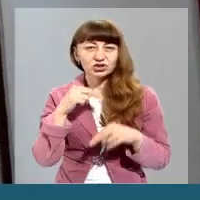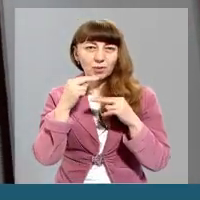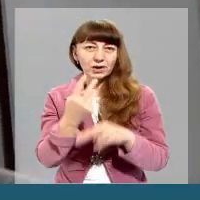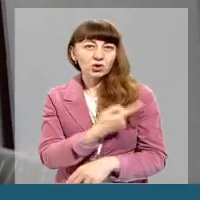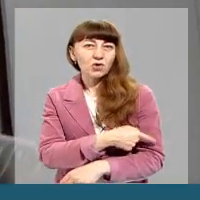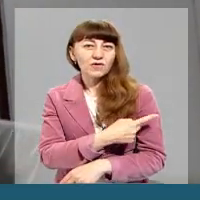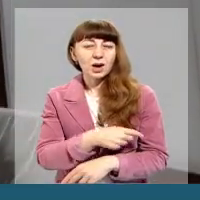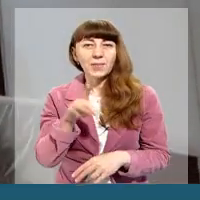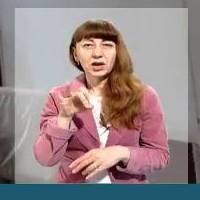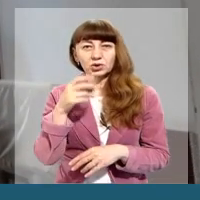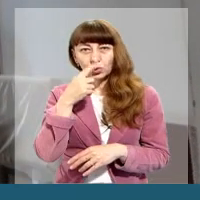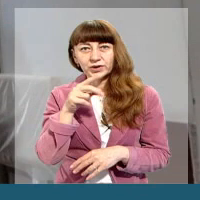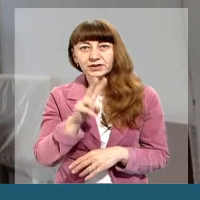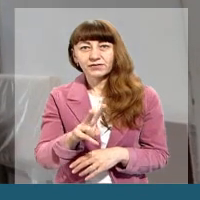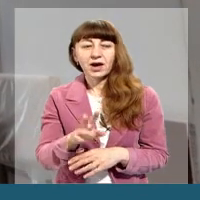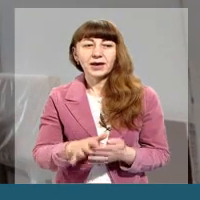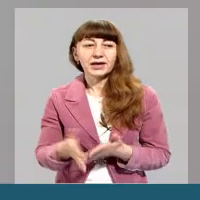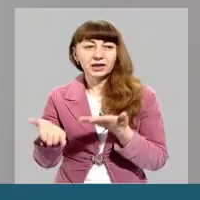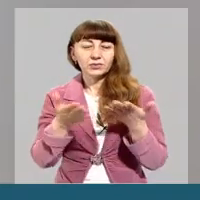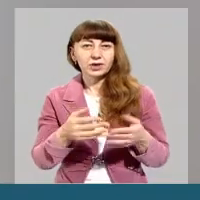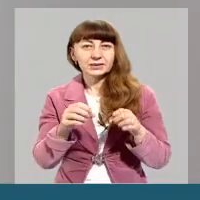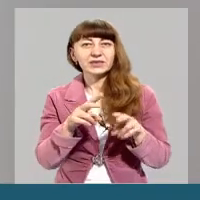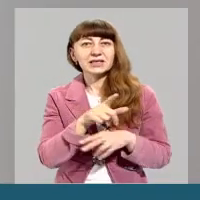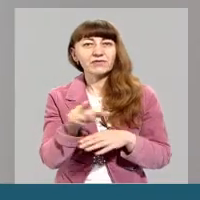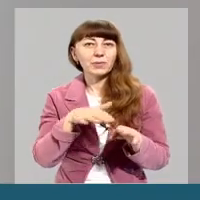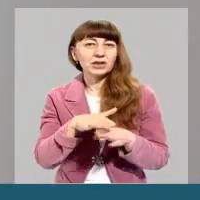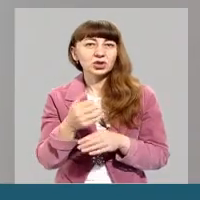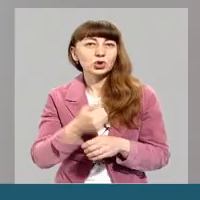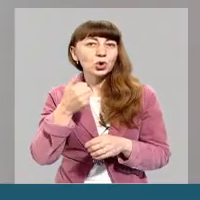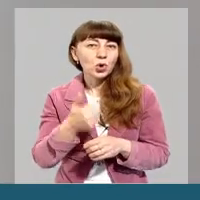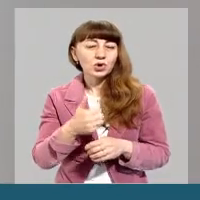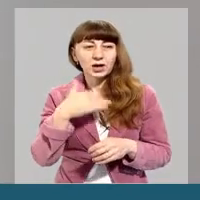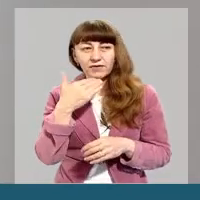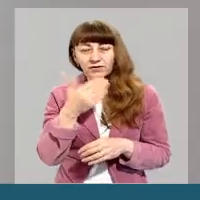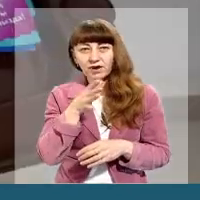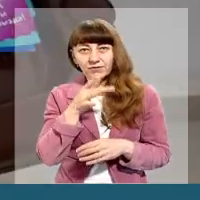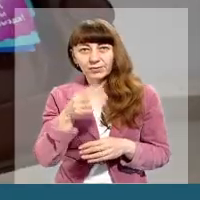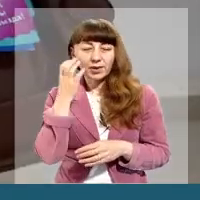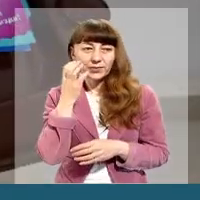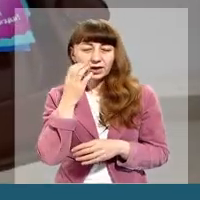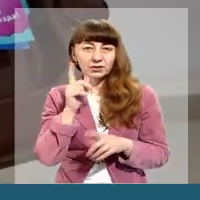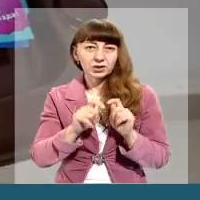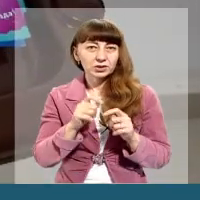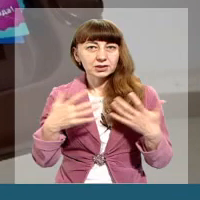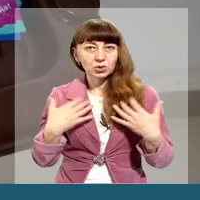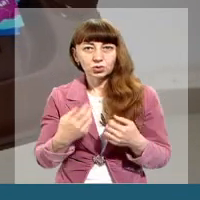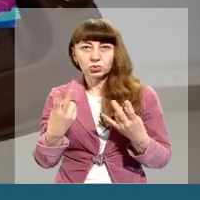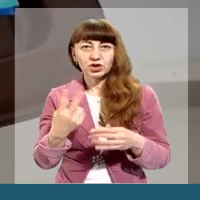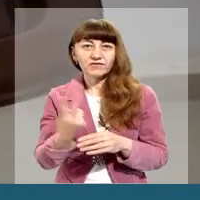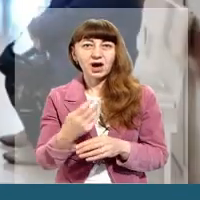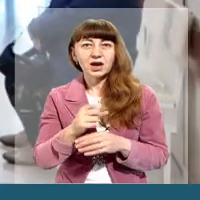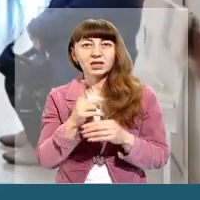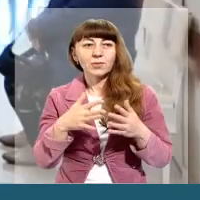наблюдается у врачей второй поликлиники. Рекомендации специалистов выполняет строго. Говорит, что во время беременности следить за здоровьем нужно